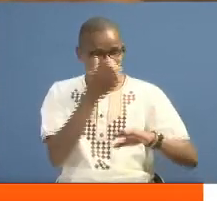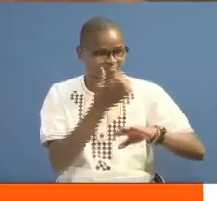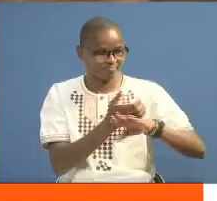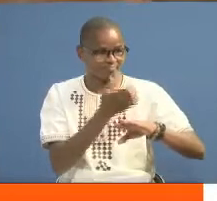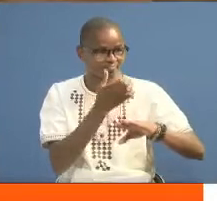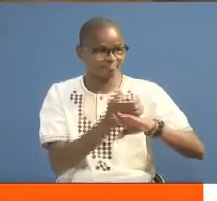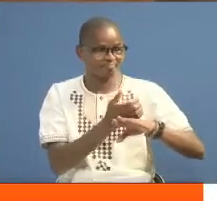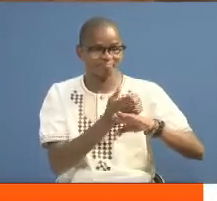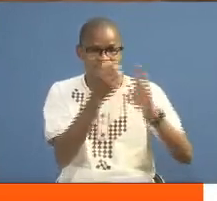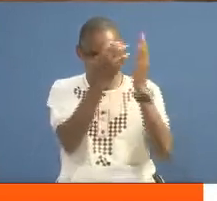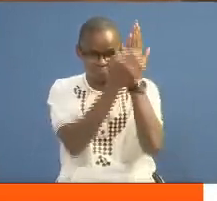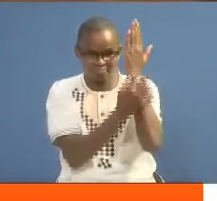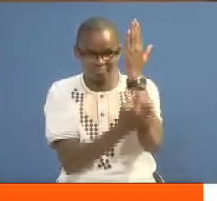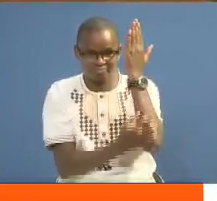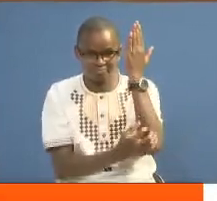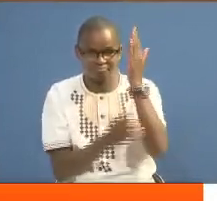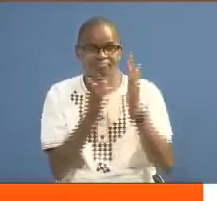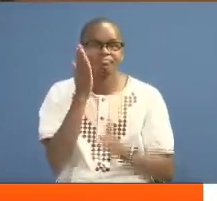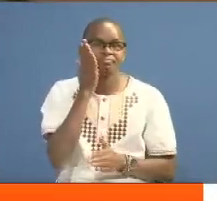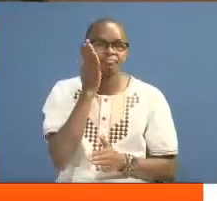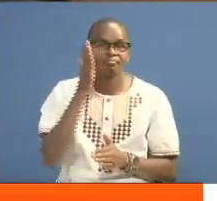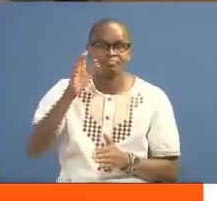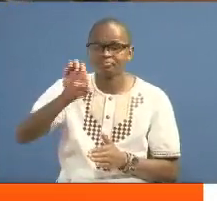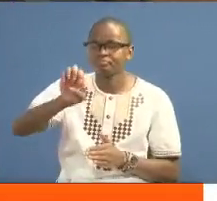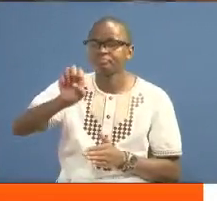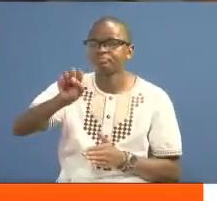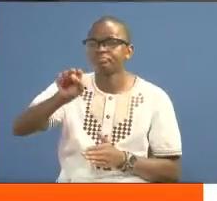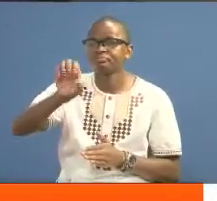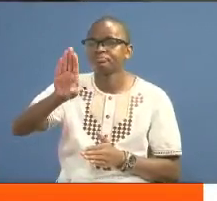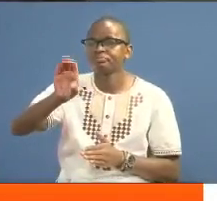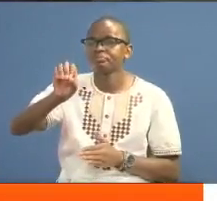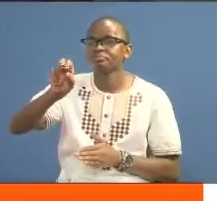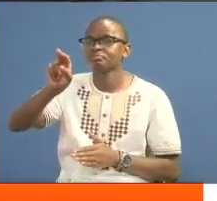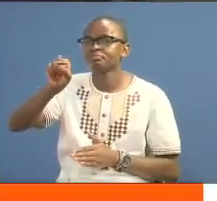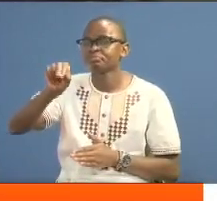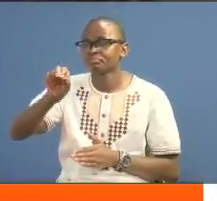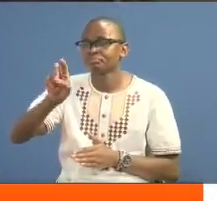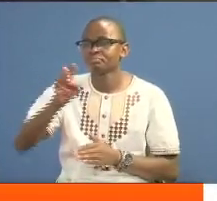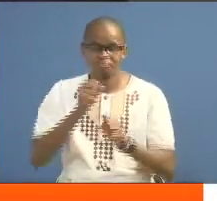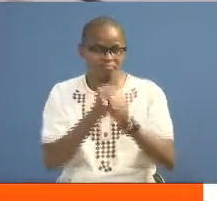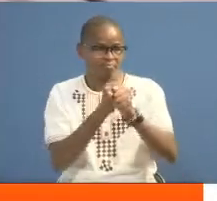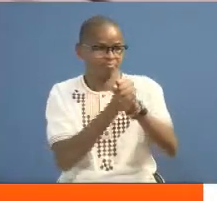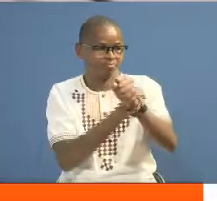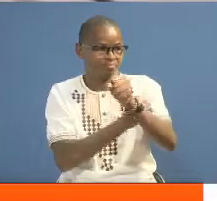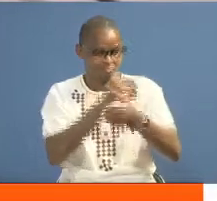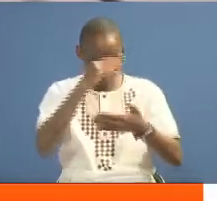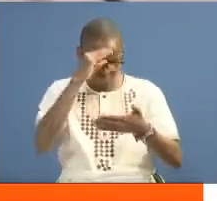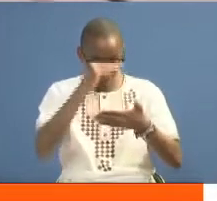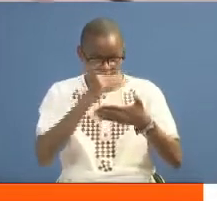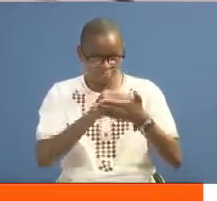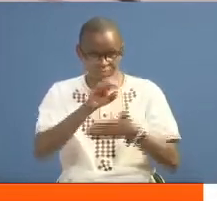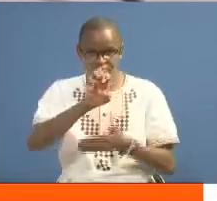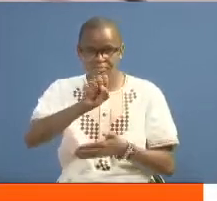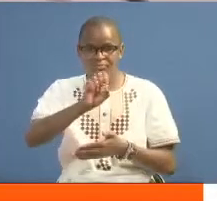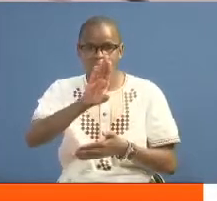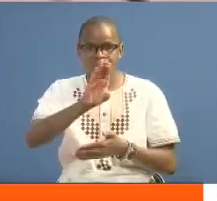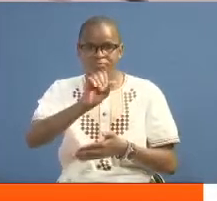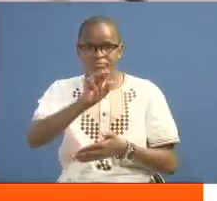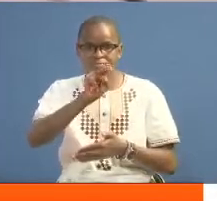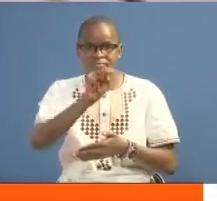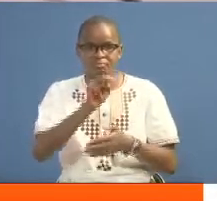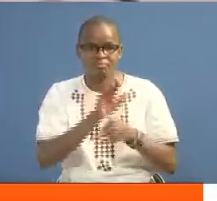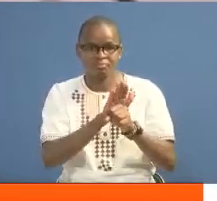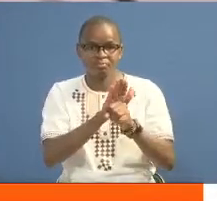ya uchochole. Mama yake Esbon, ambaye alikuwa mdhamini mkuu wa masomo ya Esbon,